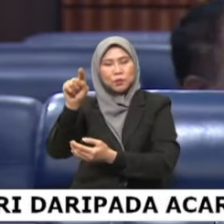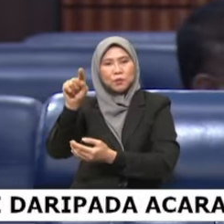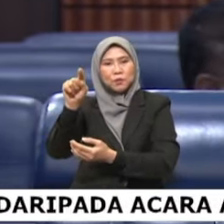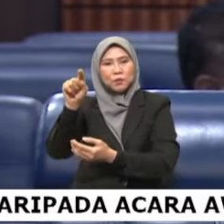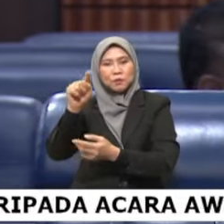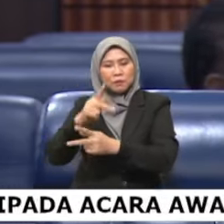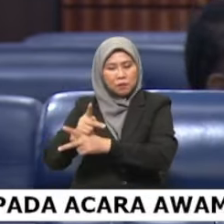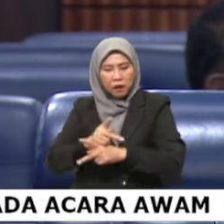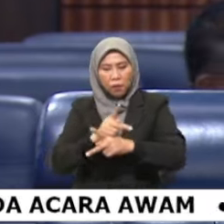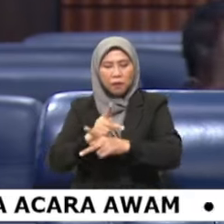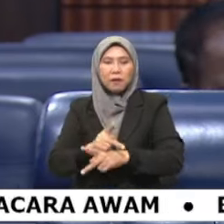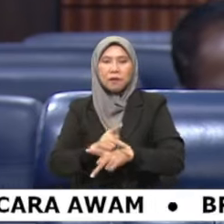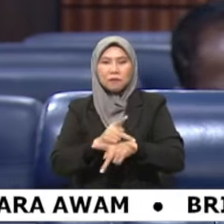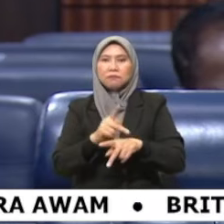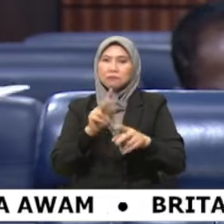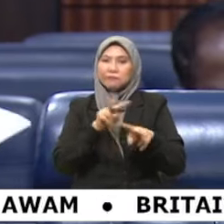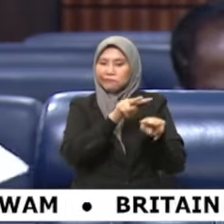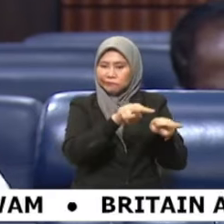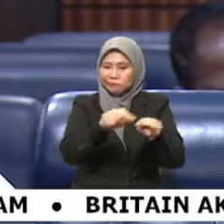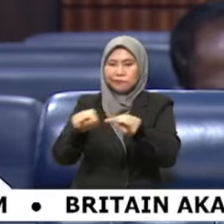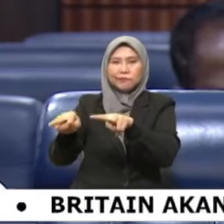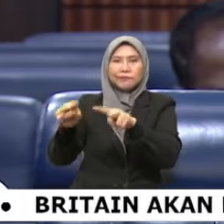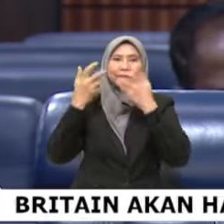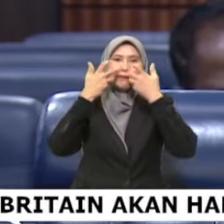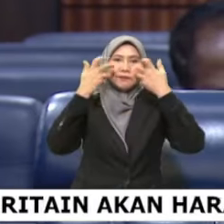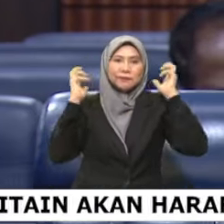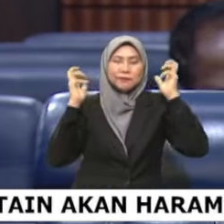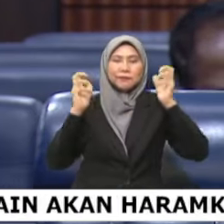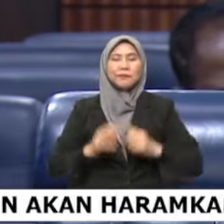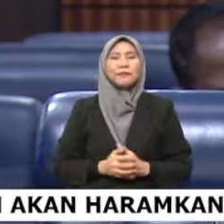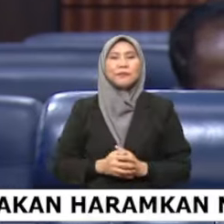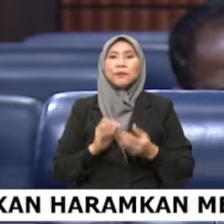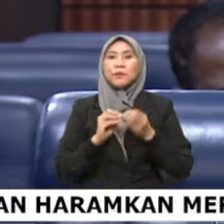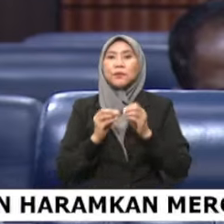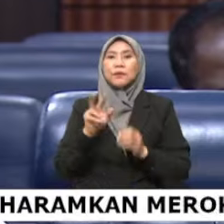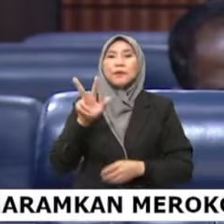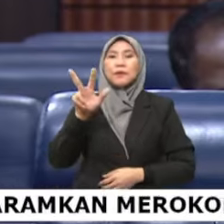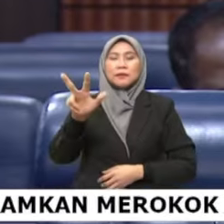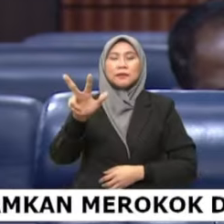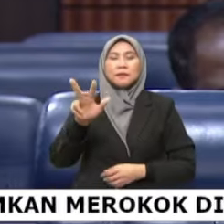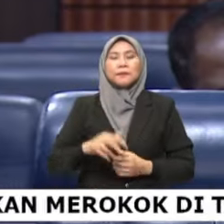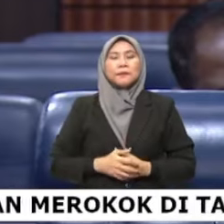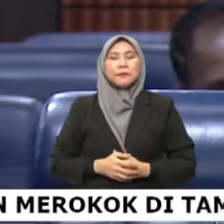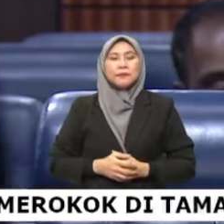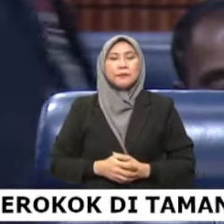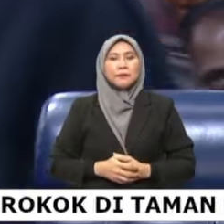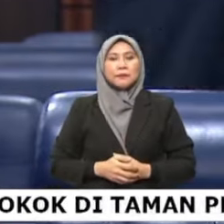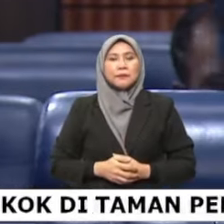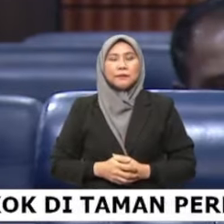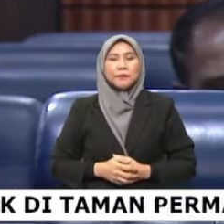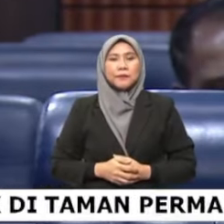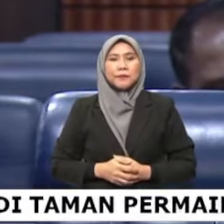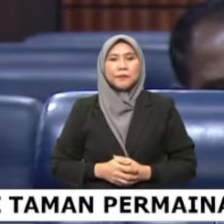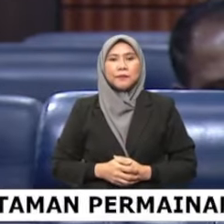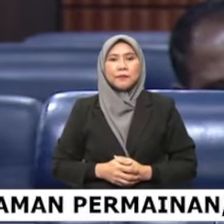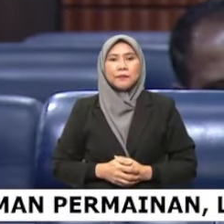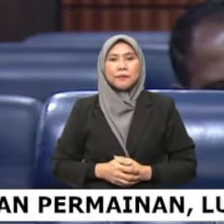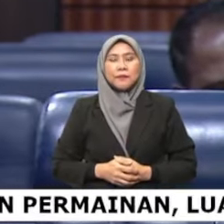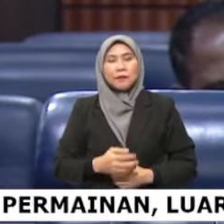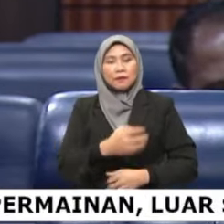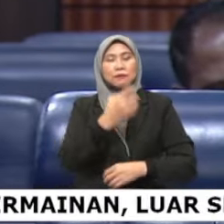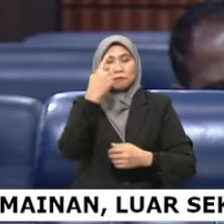ex situ harimau Malaya. Dan ketiga, memperkasakan insentif